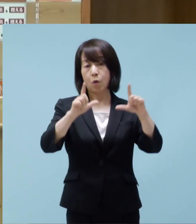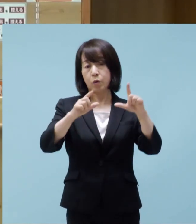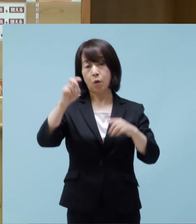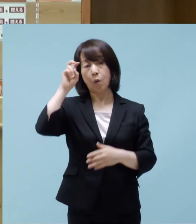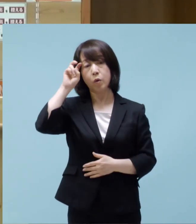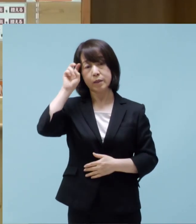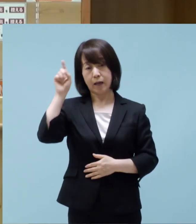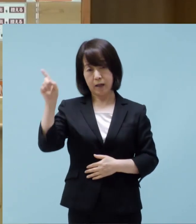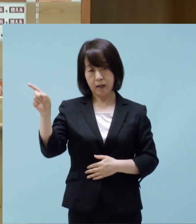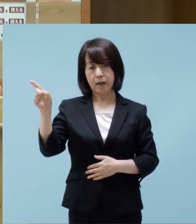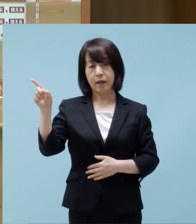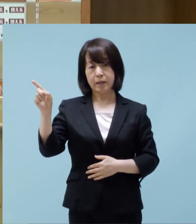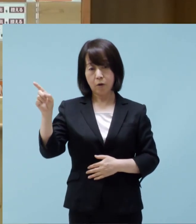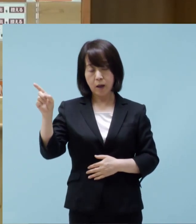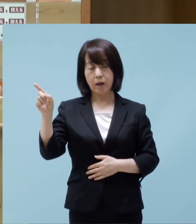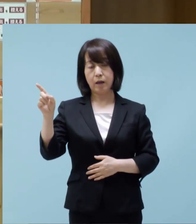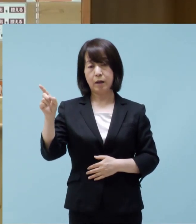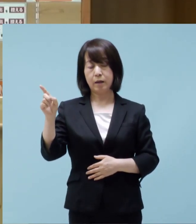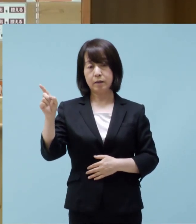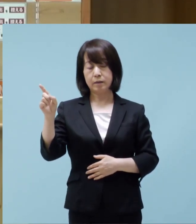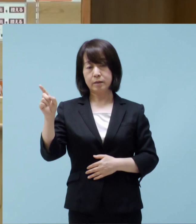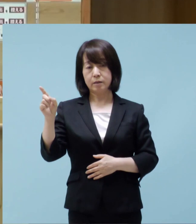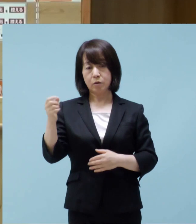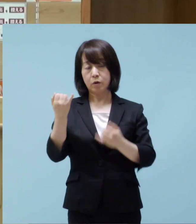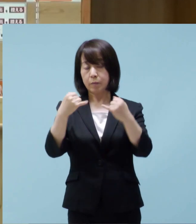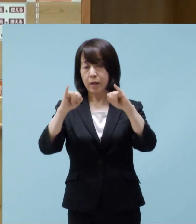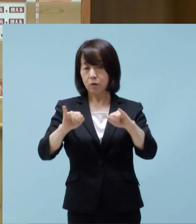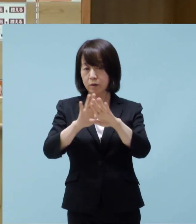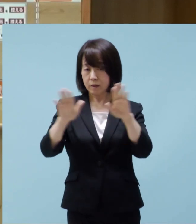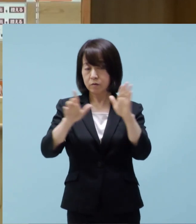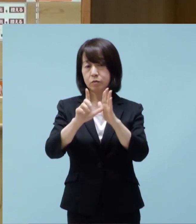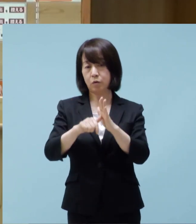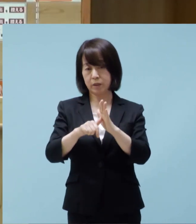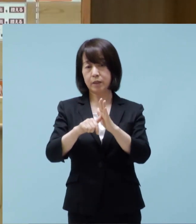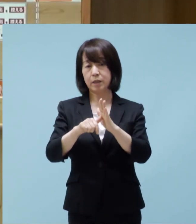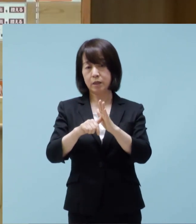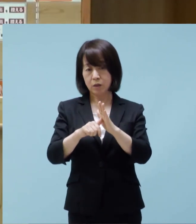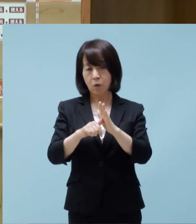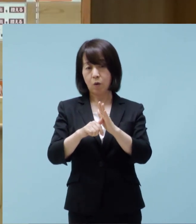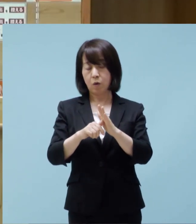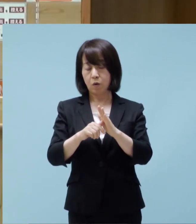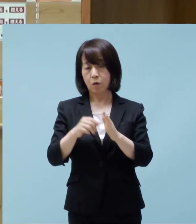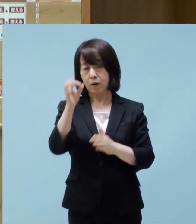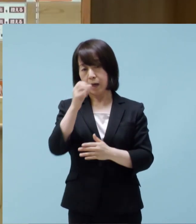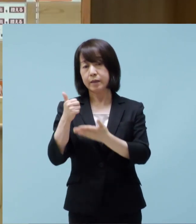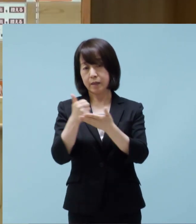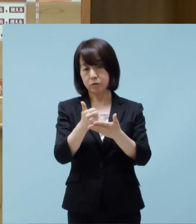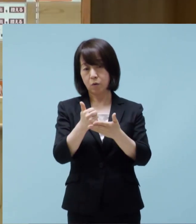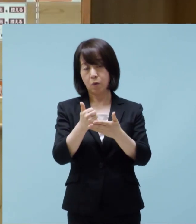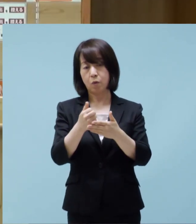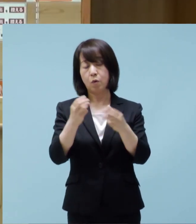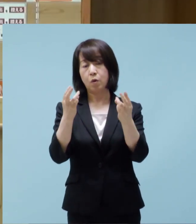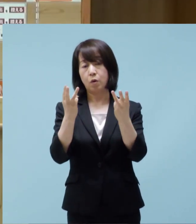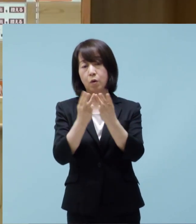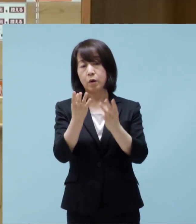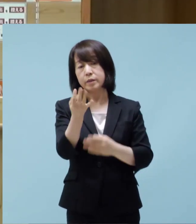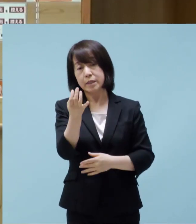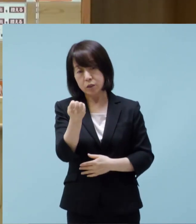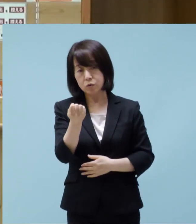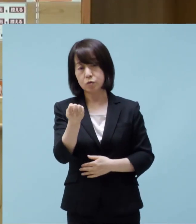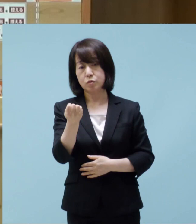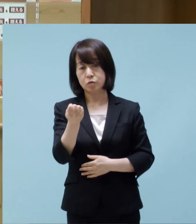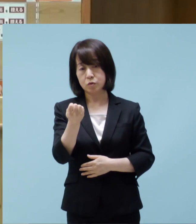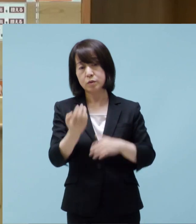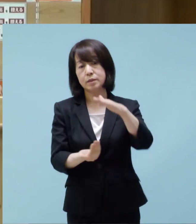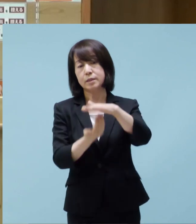するなどの知事としての措置を取っているような都府県もありますけども、札幌市に関しては現在